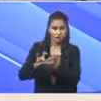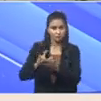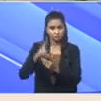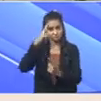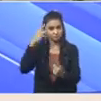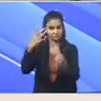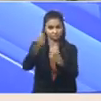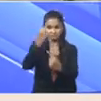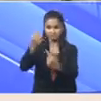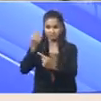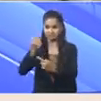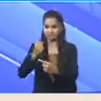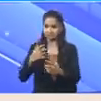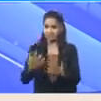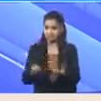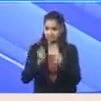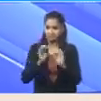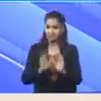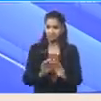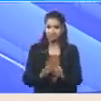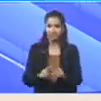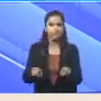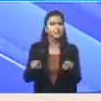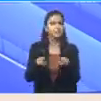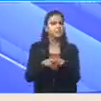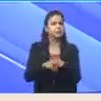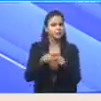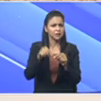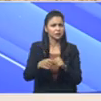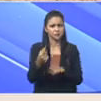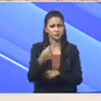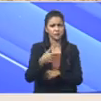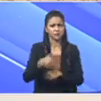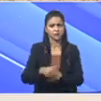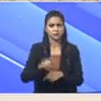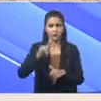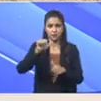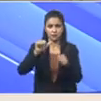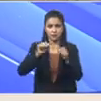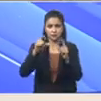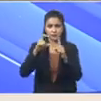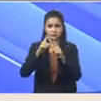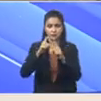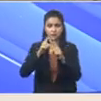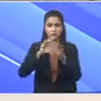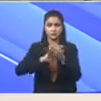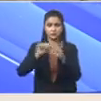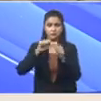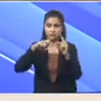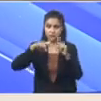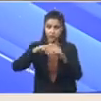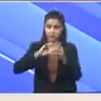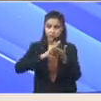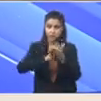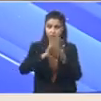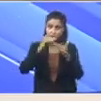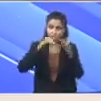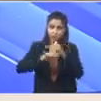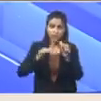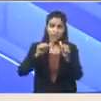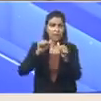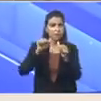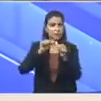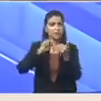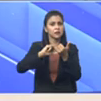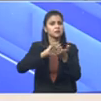उपलब्धियां हासिल कर रहे हैं। जैसे इसी महीने लद्दाख के हानले में हमने एशिया की